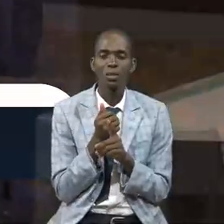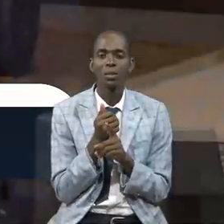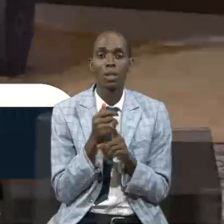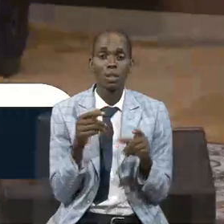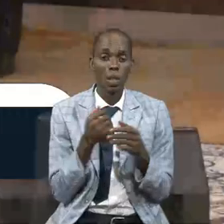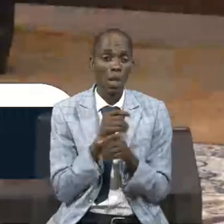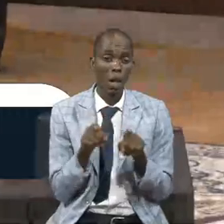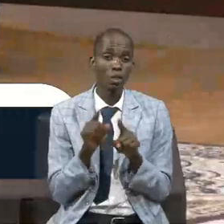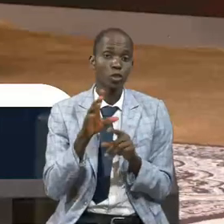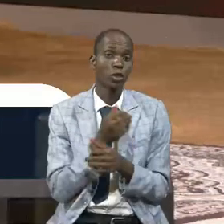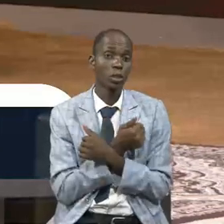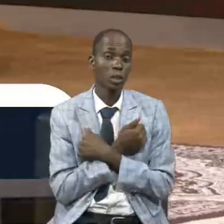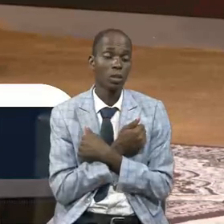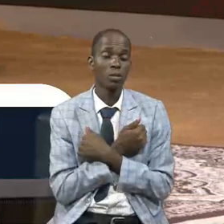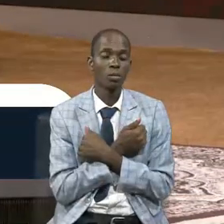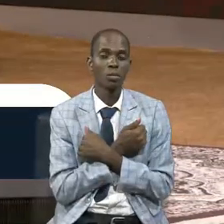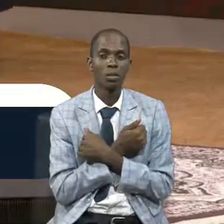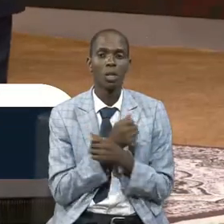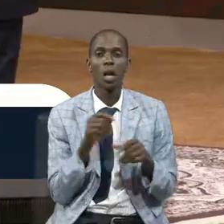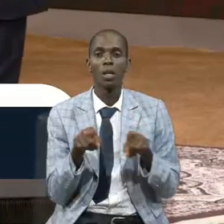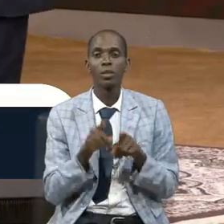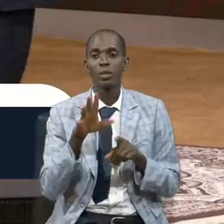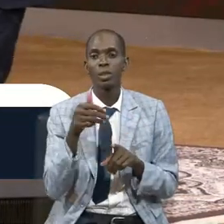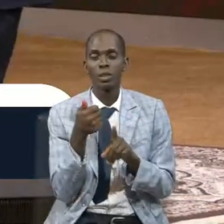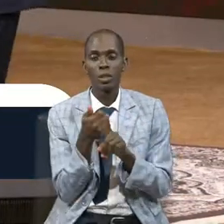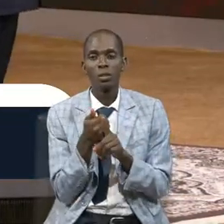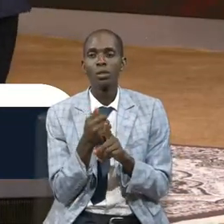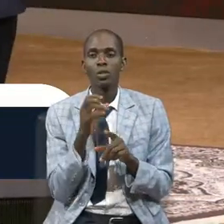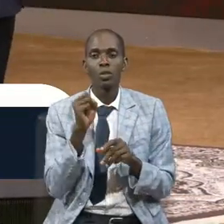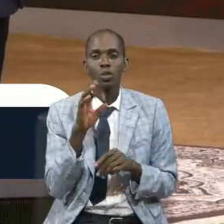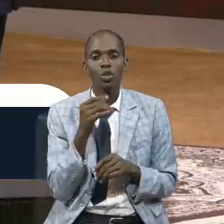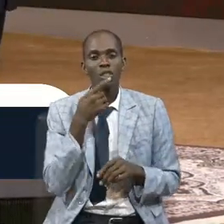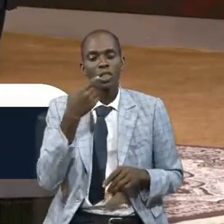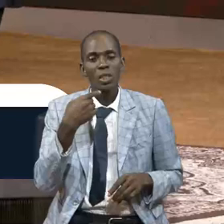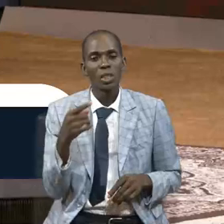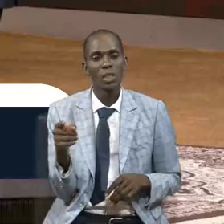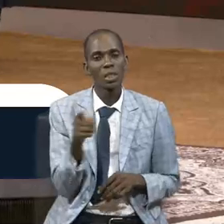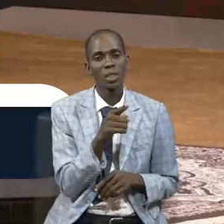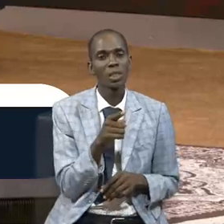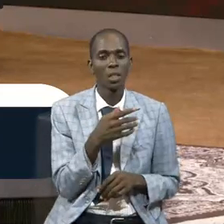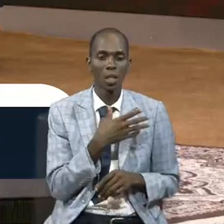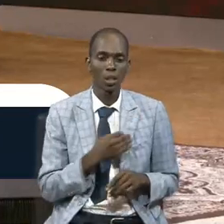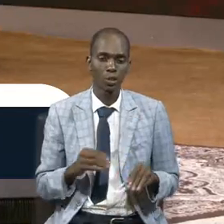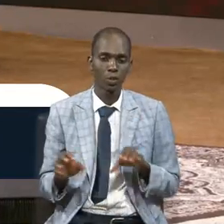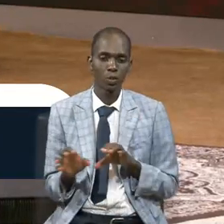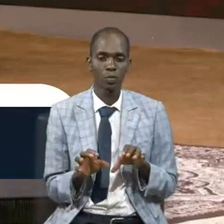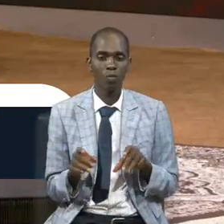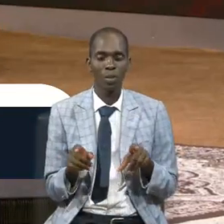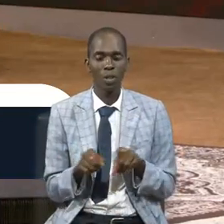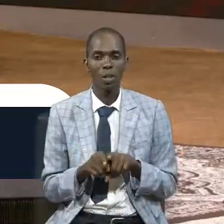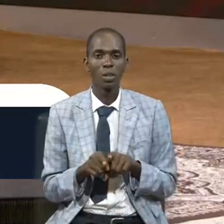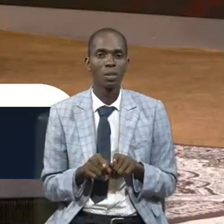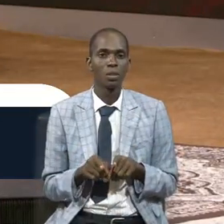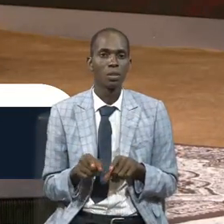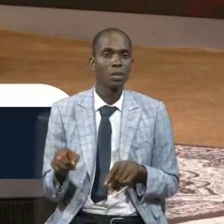comme vous-même. Parlez et agissez. Tous les membres de l'Église, parlez et agissez comme